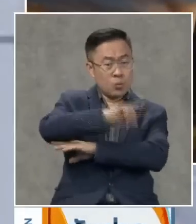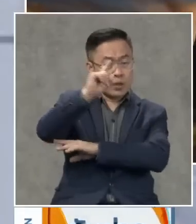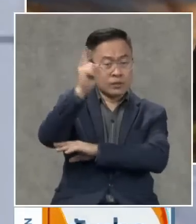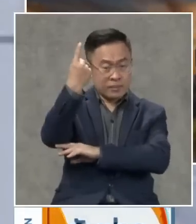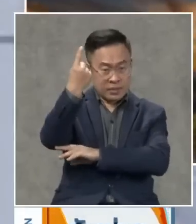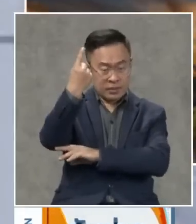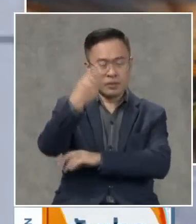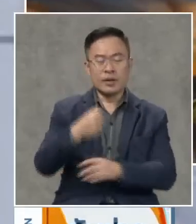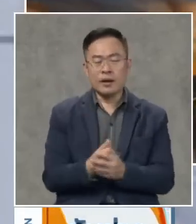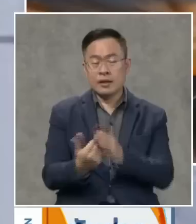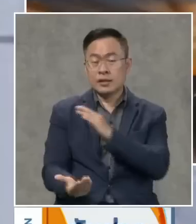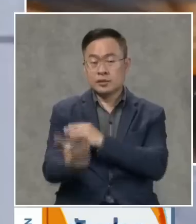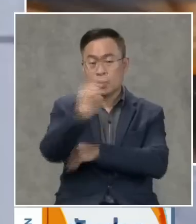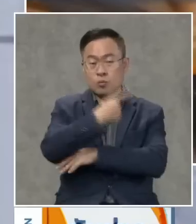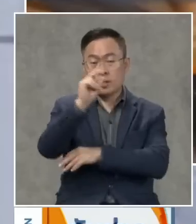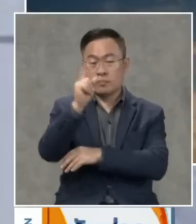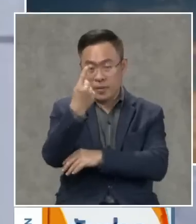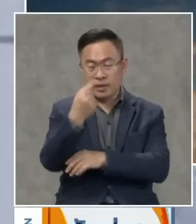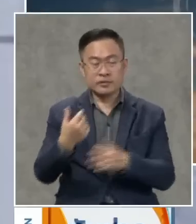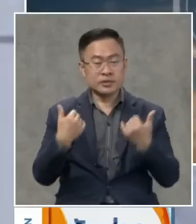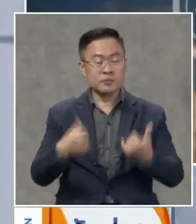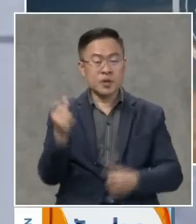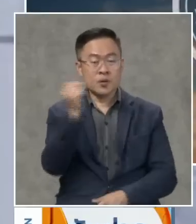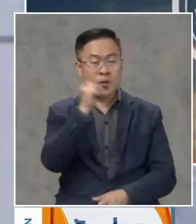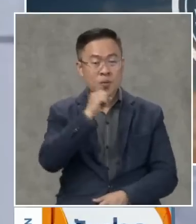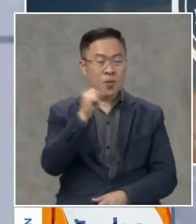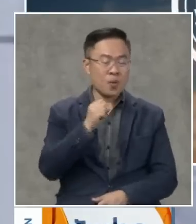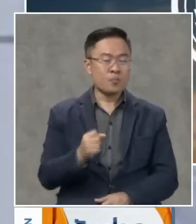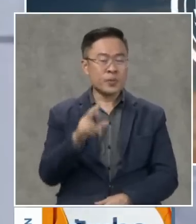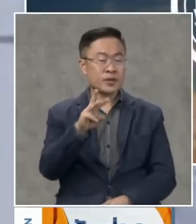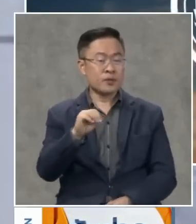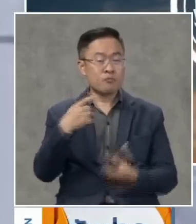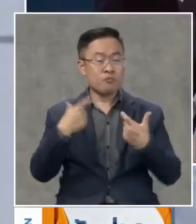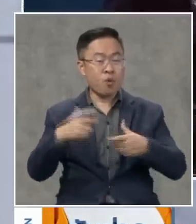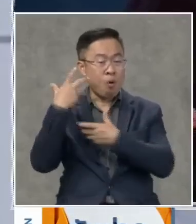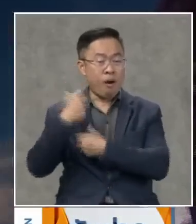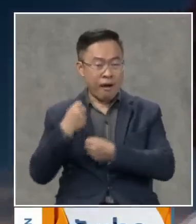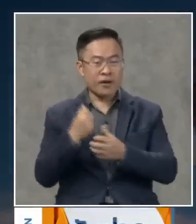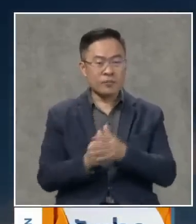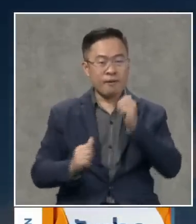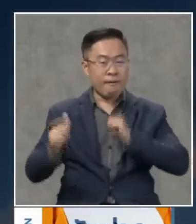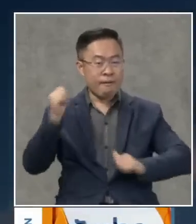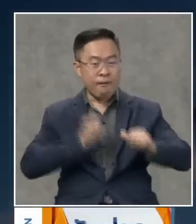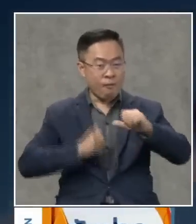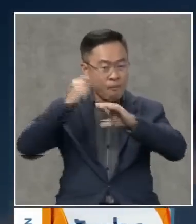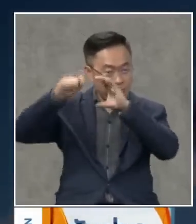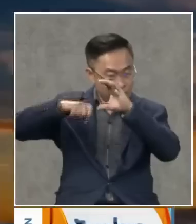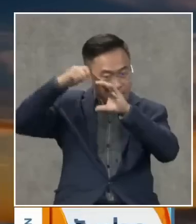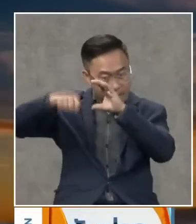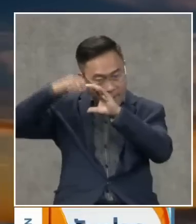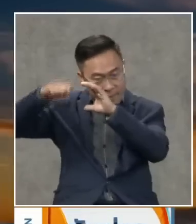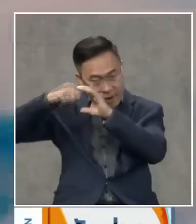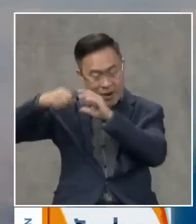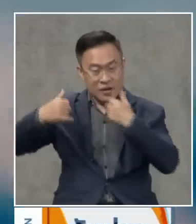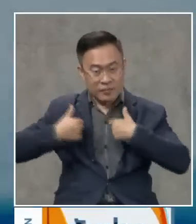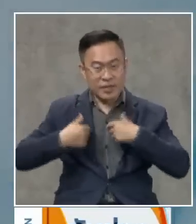งนี้ก็ขับร้องโดยคุณเมธีลาบานูนนะคะโดยในภาพเนี่ยก็มีคนที่มาถ่าย MV นะทั้งหัวหน้าพรรคประชาธิปัตย์อย่